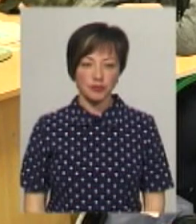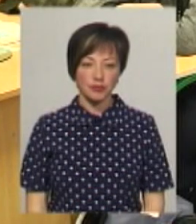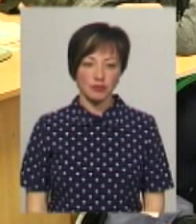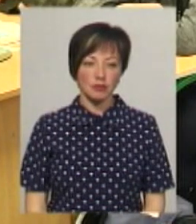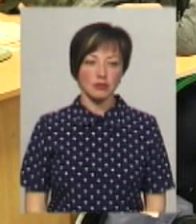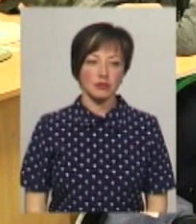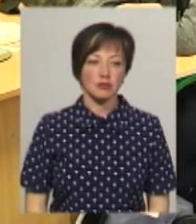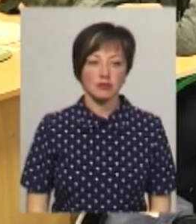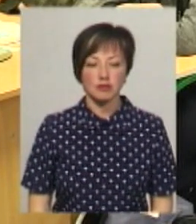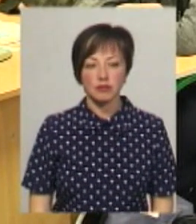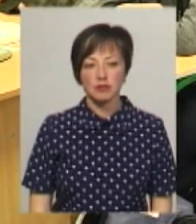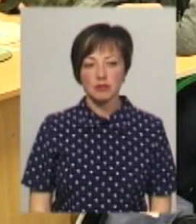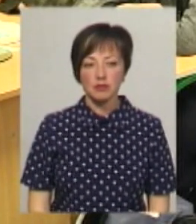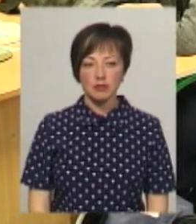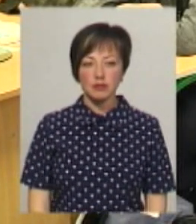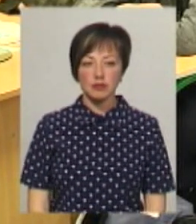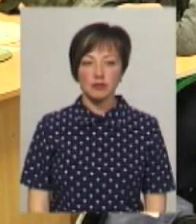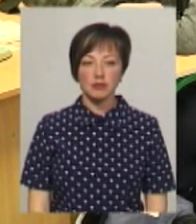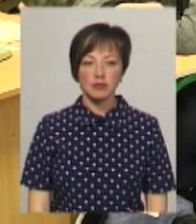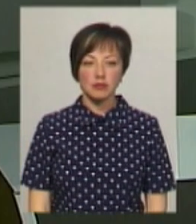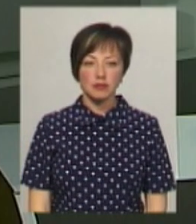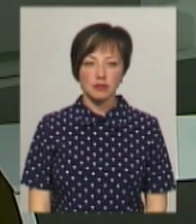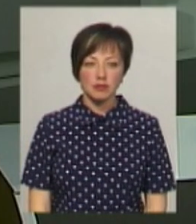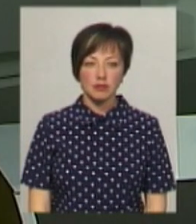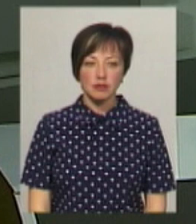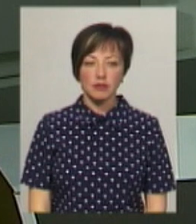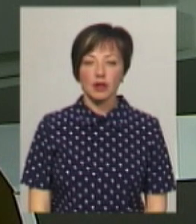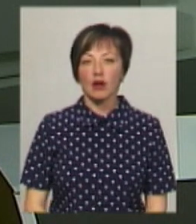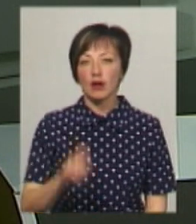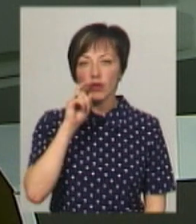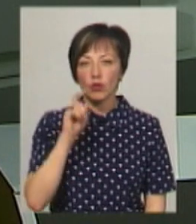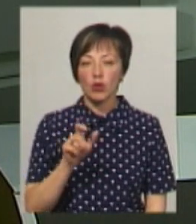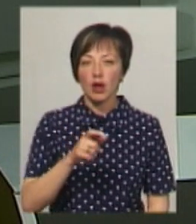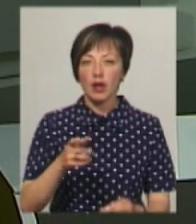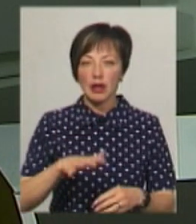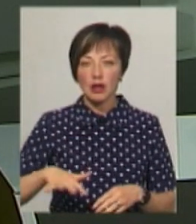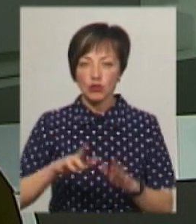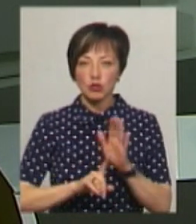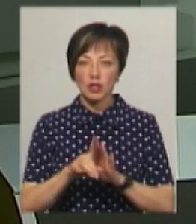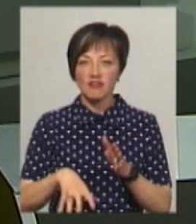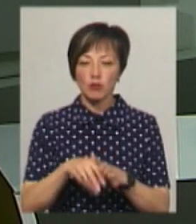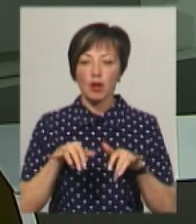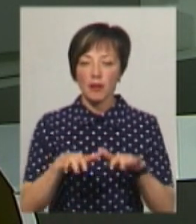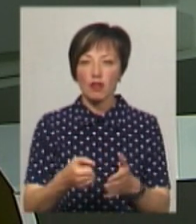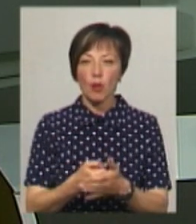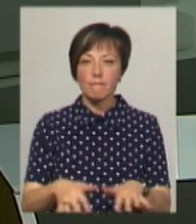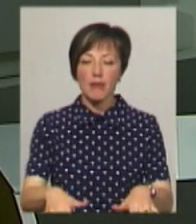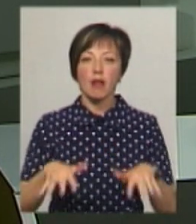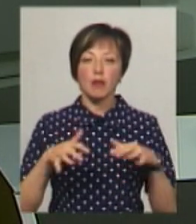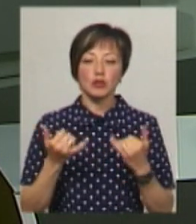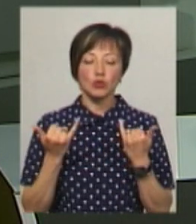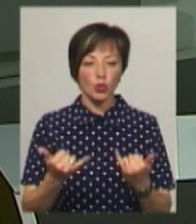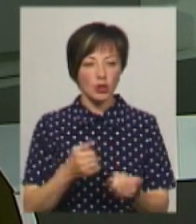Дем'ян Цегольник, Вероніка Лифар, новини «Поділля-Центр». В Україні розпочалася виборча кампанія до парламенту. Від